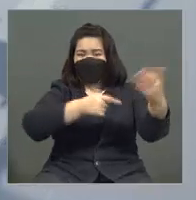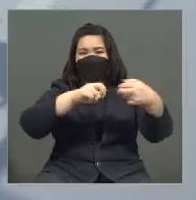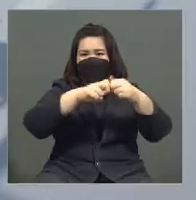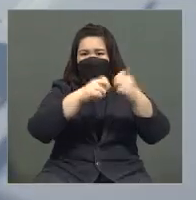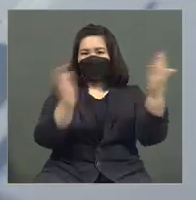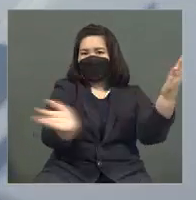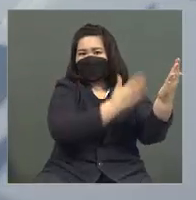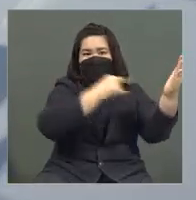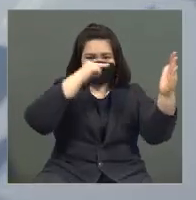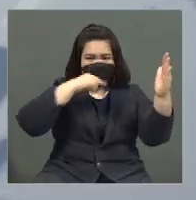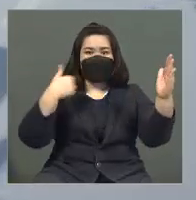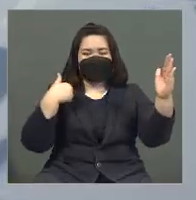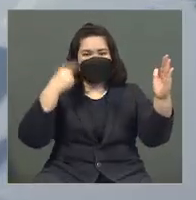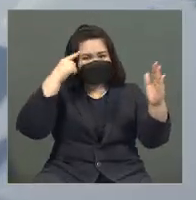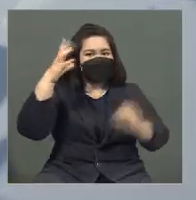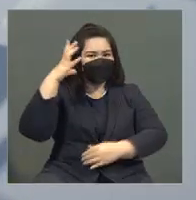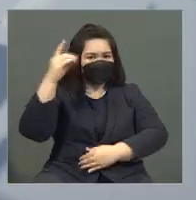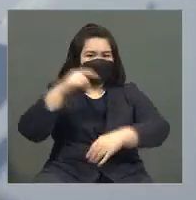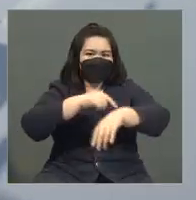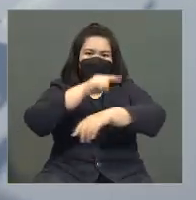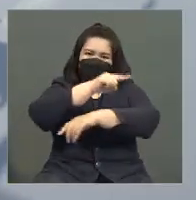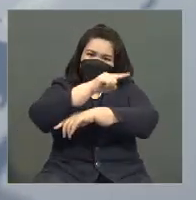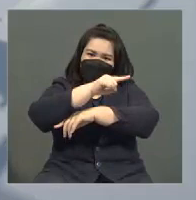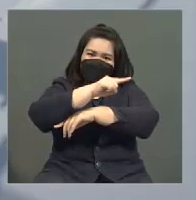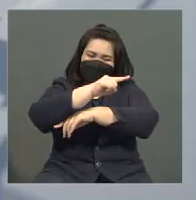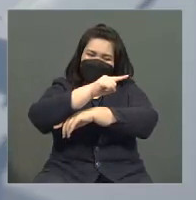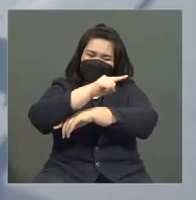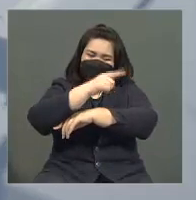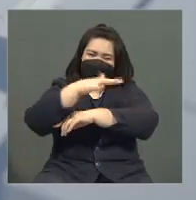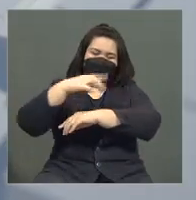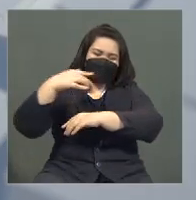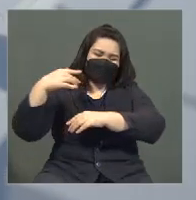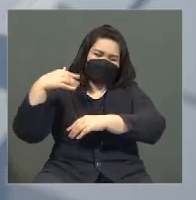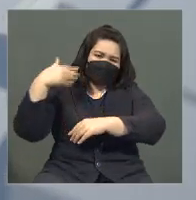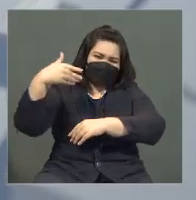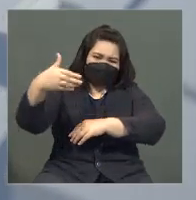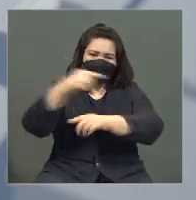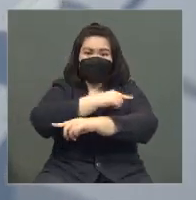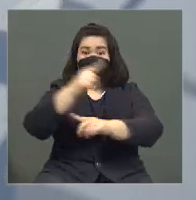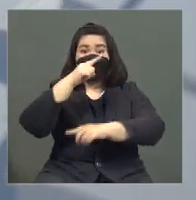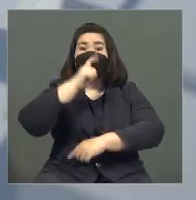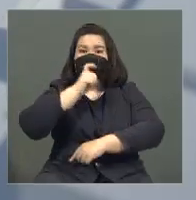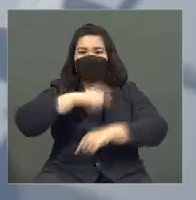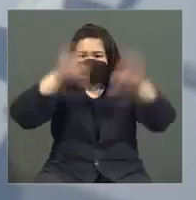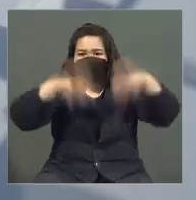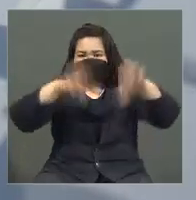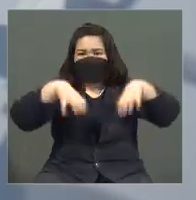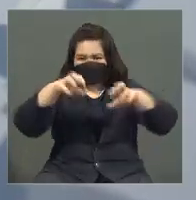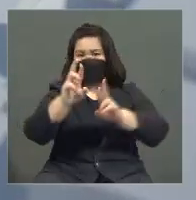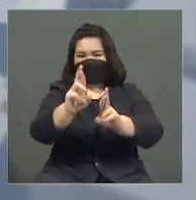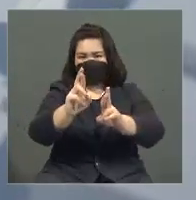วยเริ่มพร่งนี้เขาบวาน่าจะมาช่งบ่ายแล้วก็ต่อเนื่องไปจวนอาทิยนี้ด้วย สำรบผลตกหนักนะคุผชมนะ